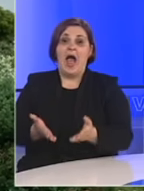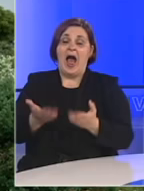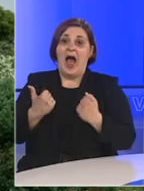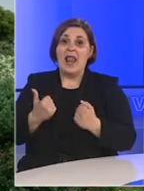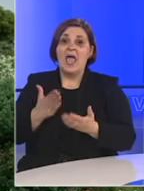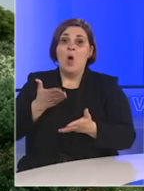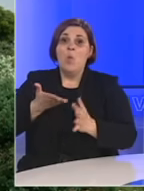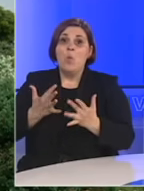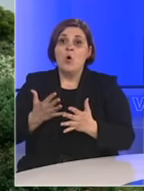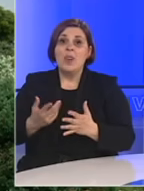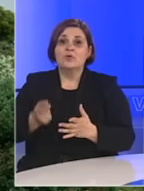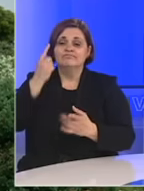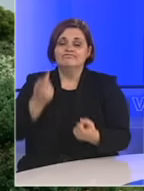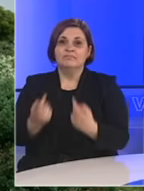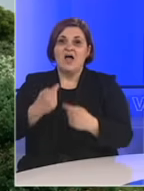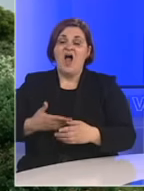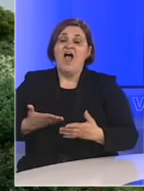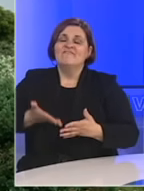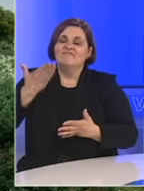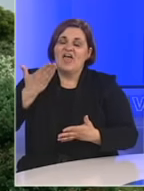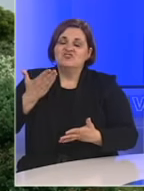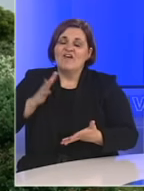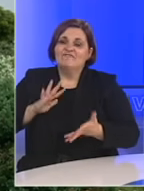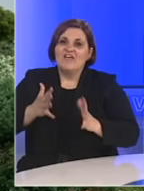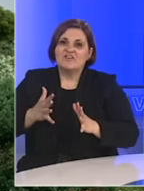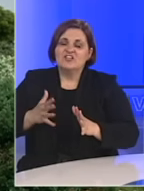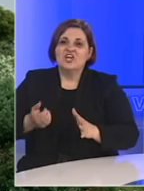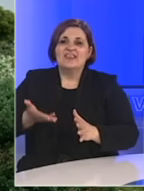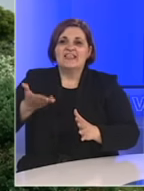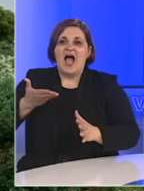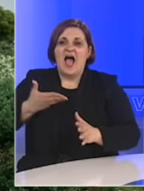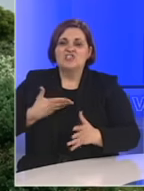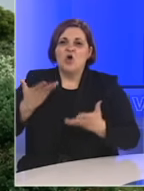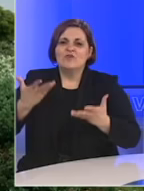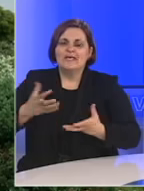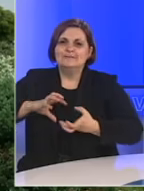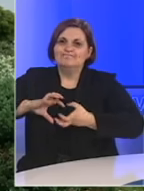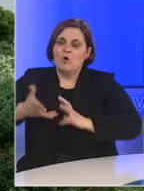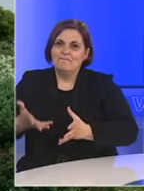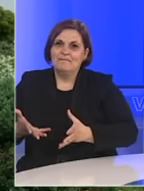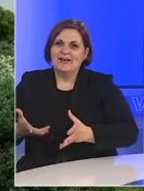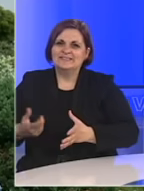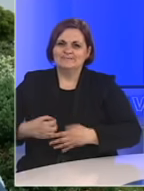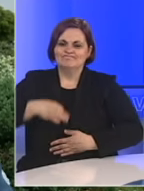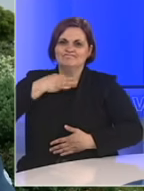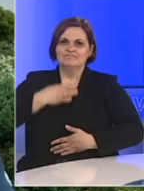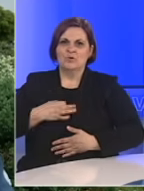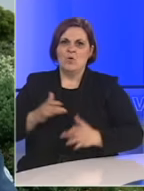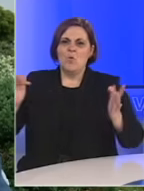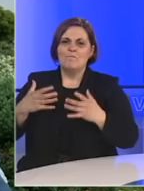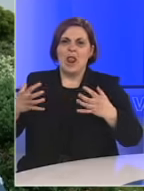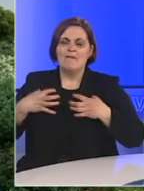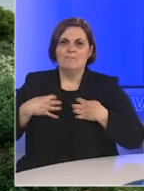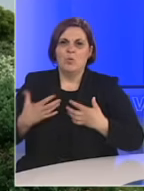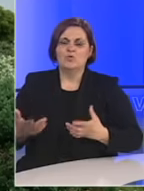ukoliko dobiju ovu infekciju veća je vjerovatnoća da će dobiti neke od komplikacija, prije svega respiratorne, upalu